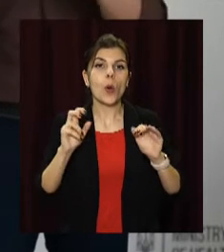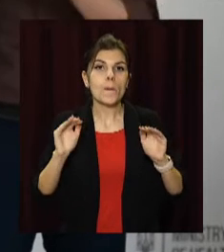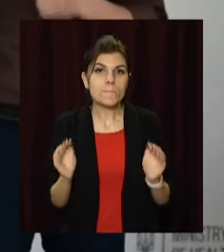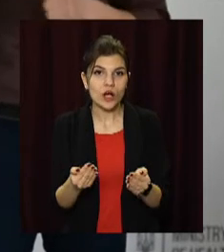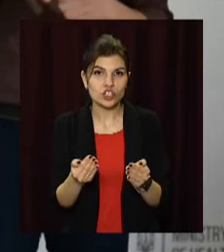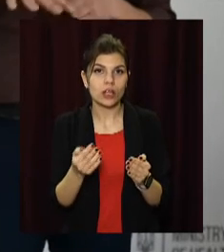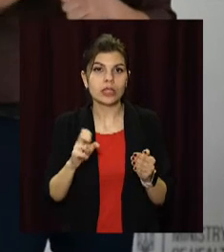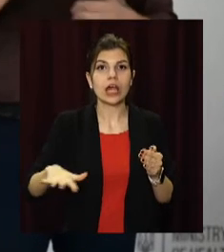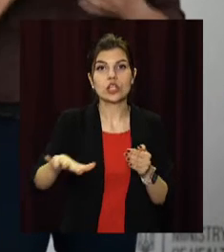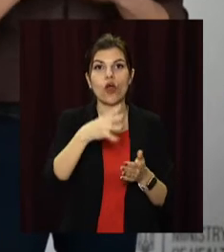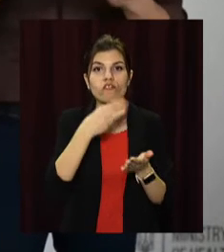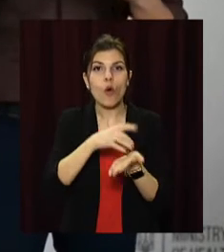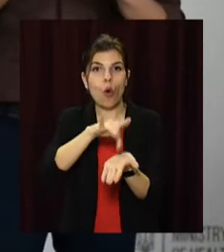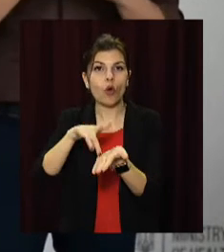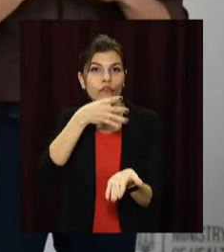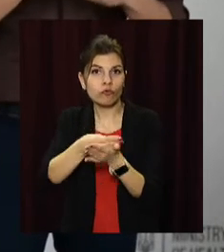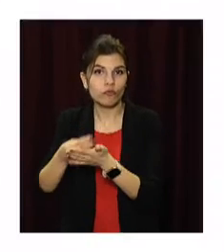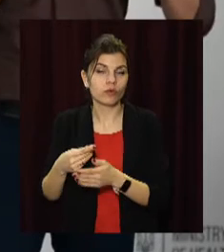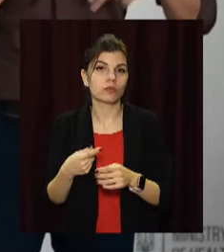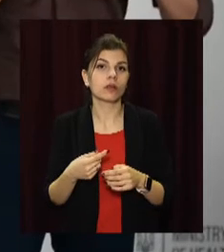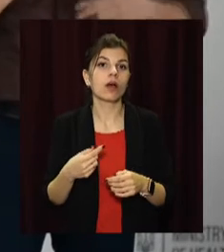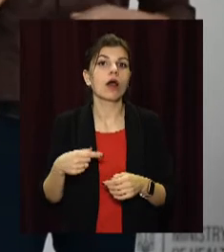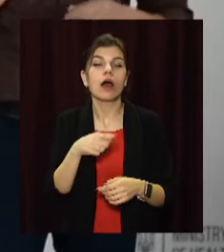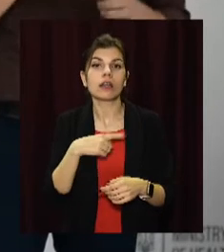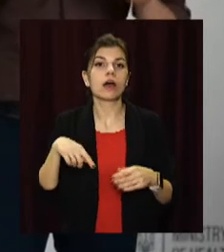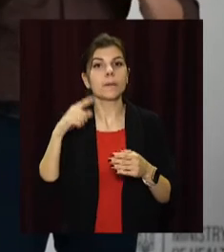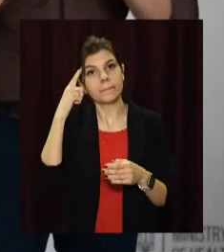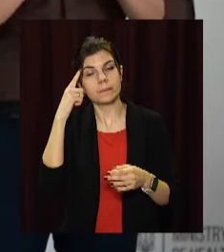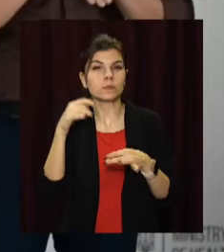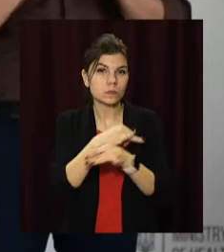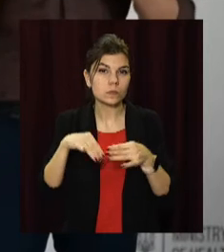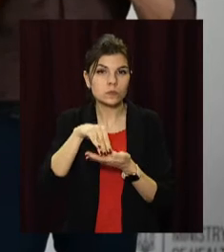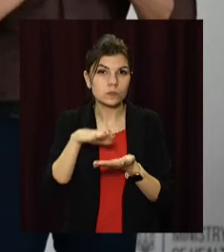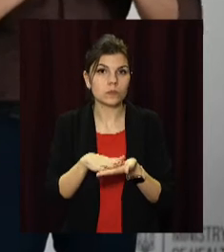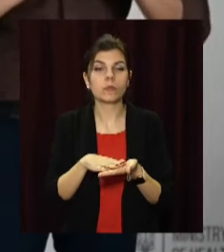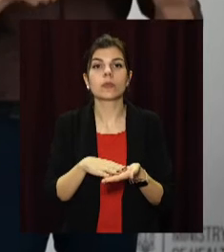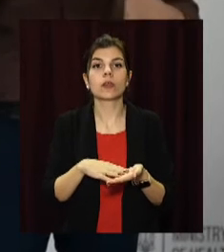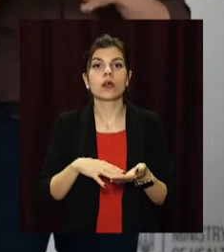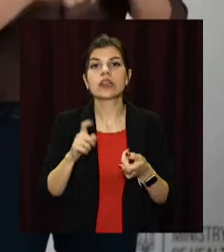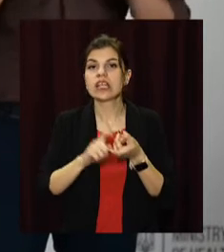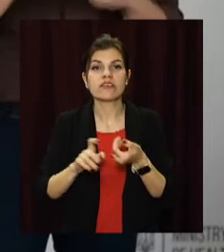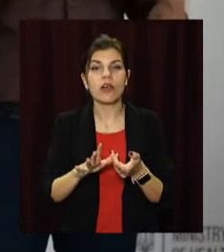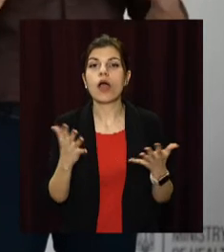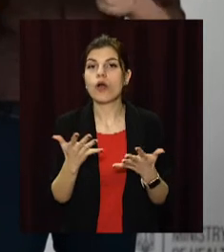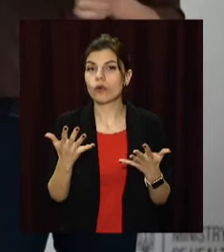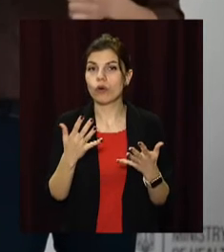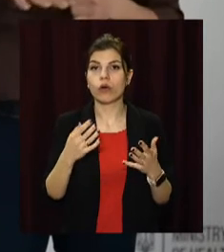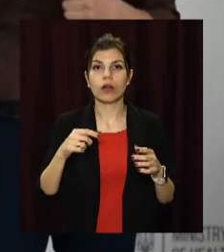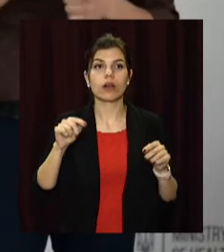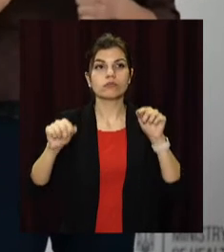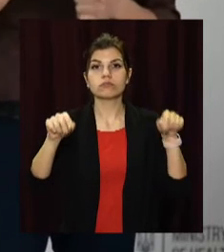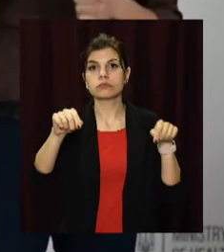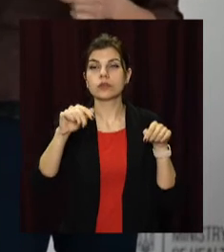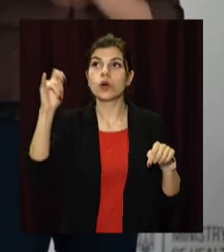на території свого міста або громади. Нами запроваджується, незалежно від того, з якої країни